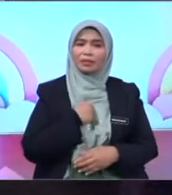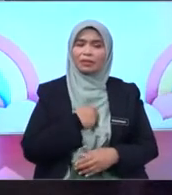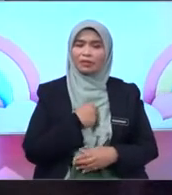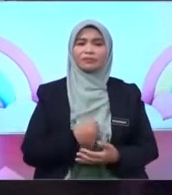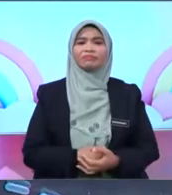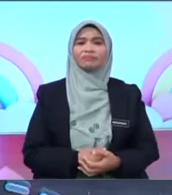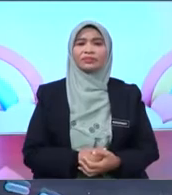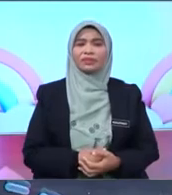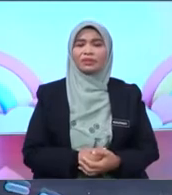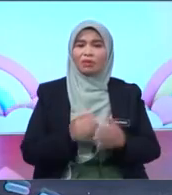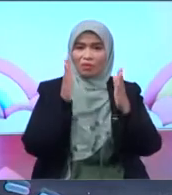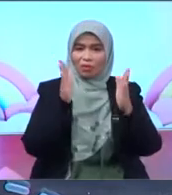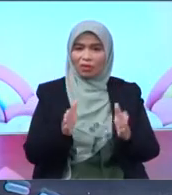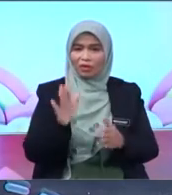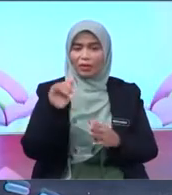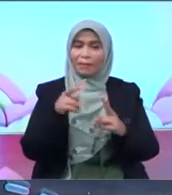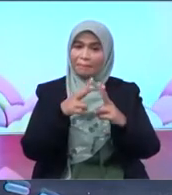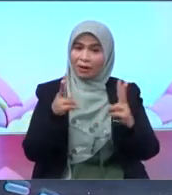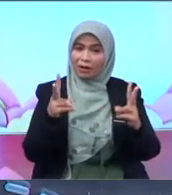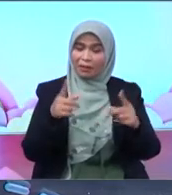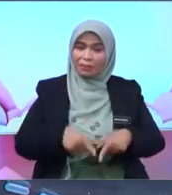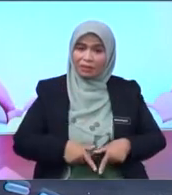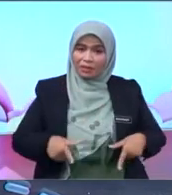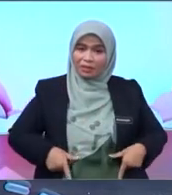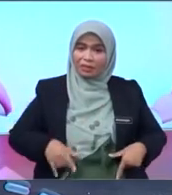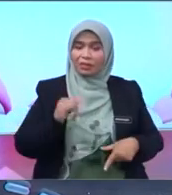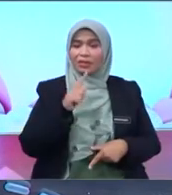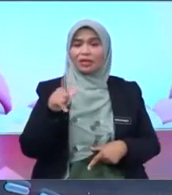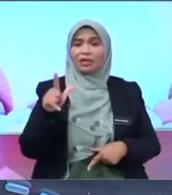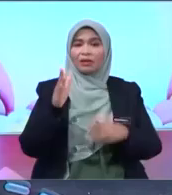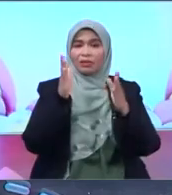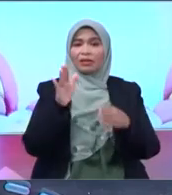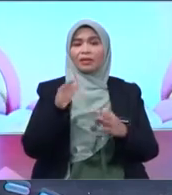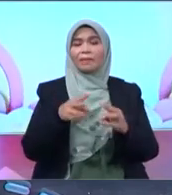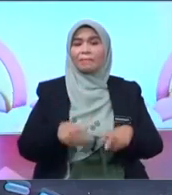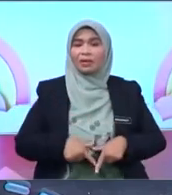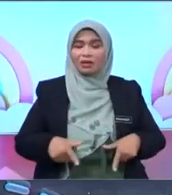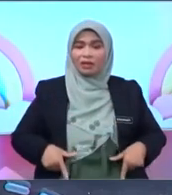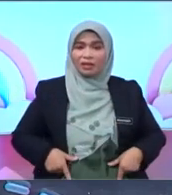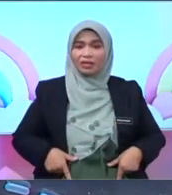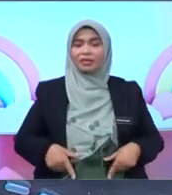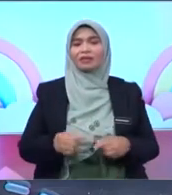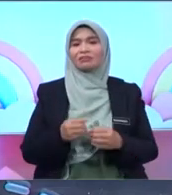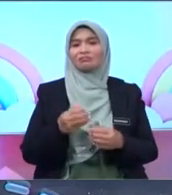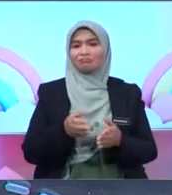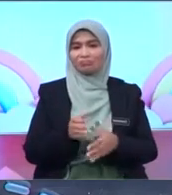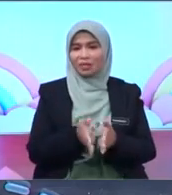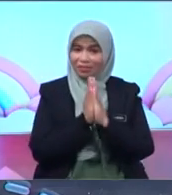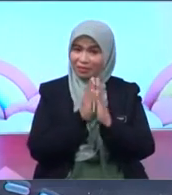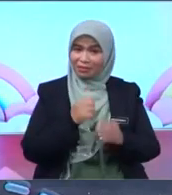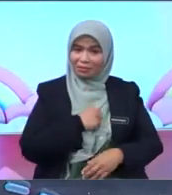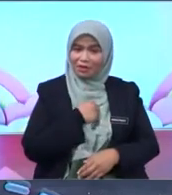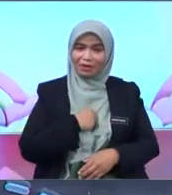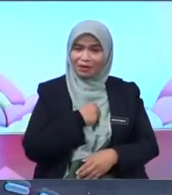kate lesing orang yang paling berani inilah orang yang berani untuk meminta maaf dan orang yang paling kuat orang yang mampu untuk